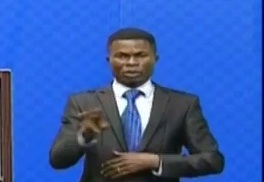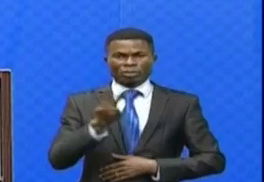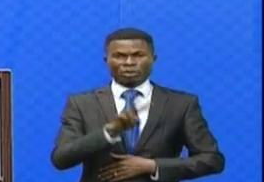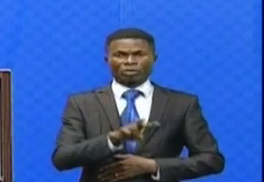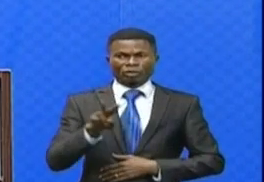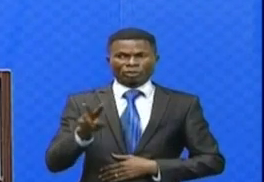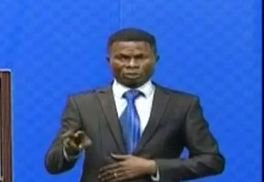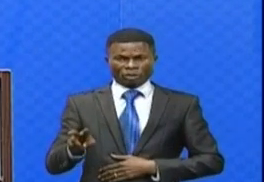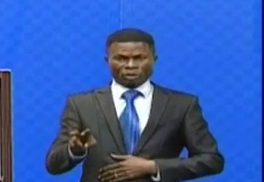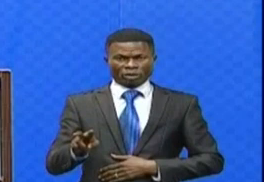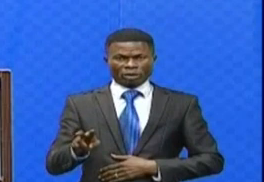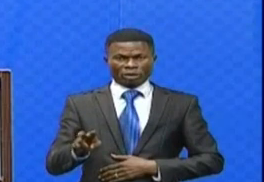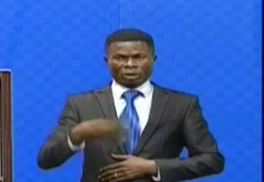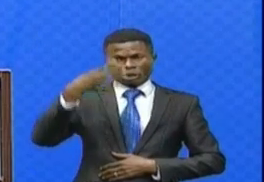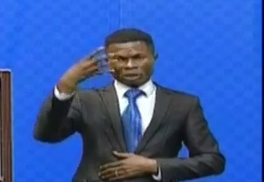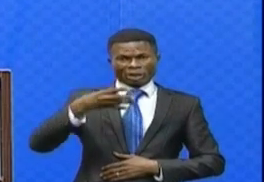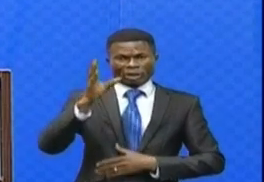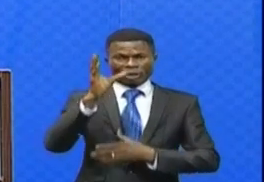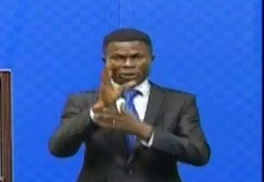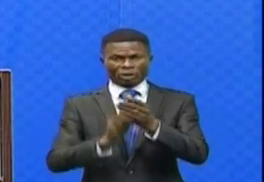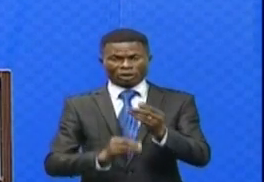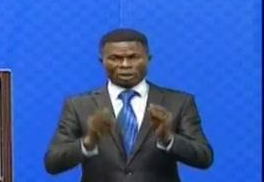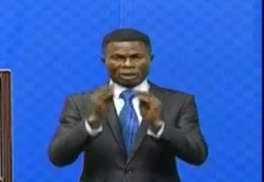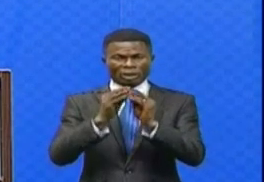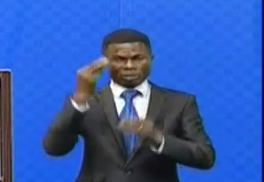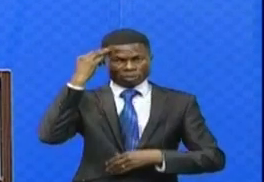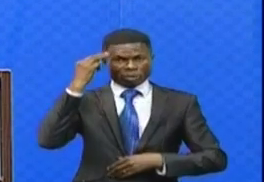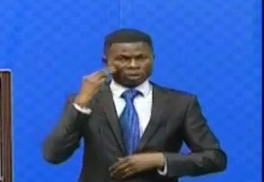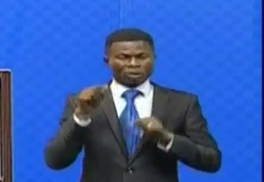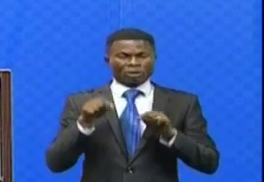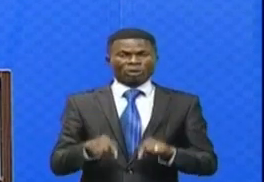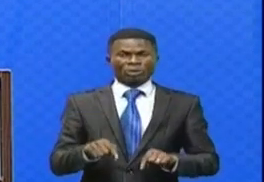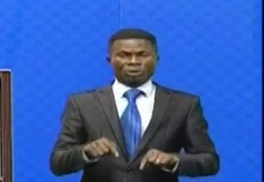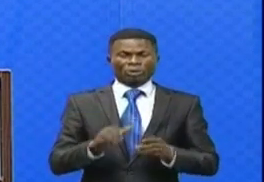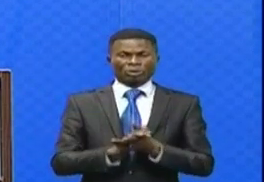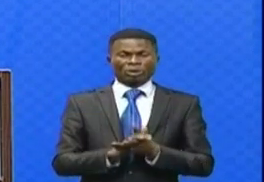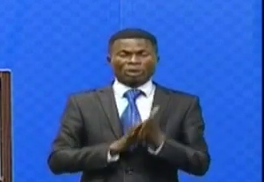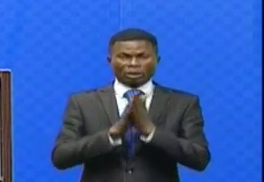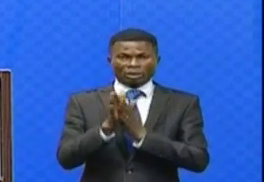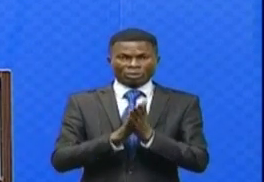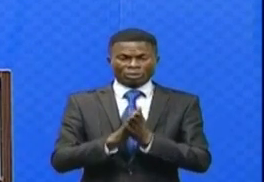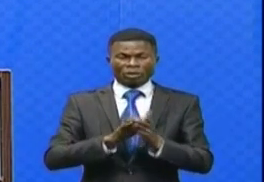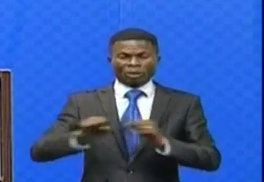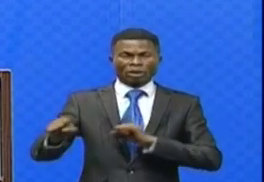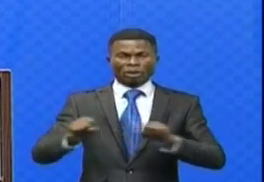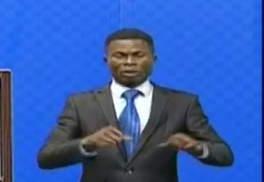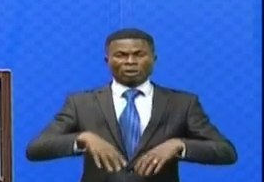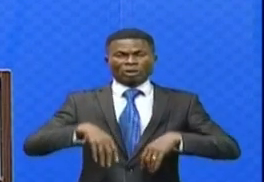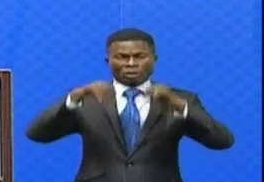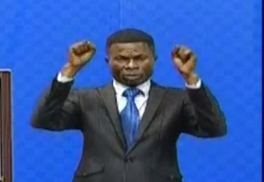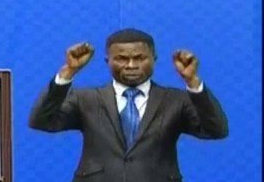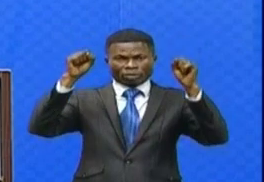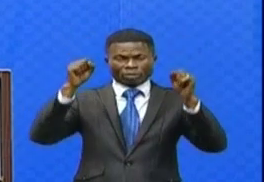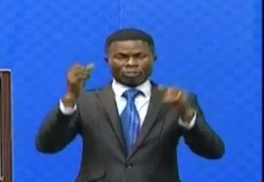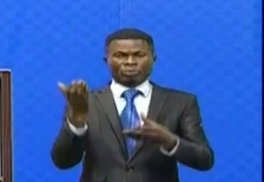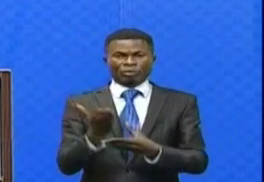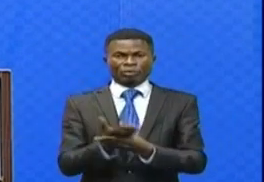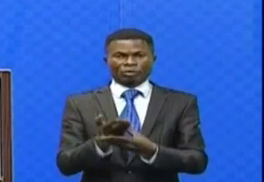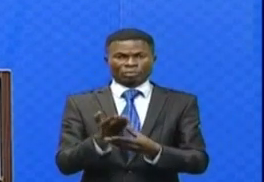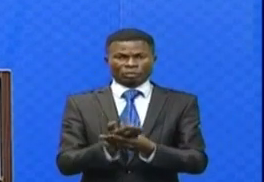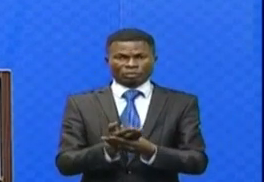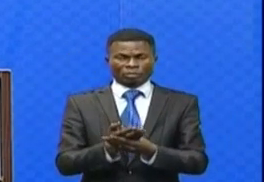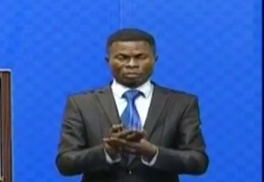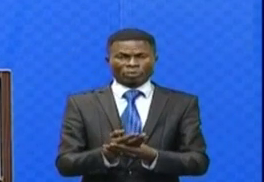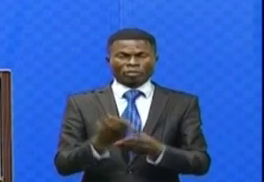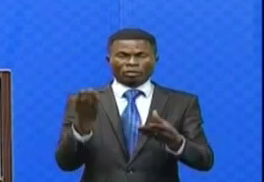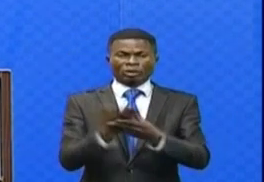au 4ème chapitre du conseil des ministres de ce jour relatif à l'examen et à l'adoption de 2,6 trois